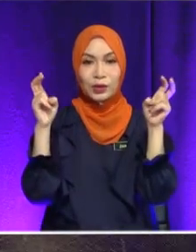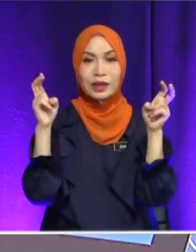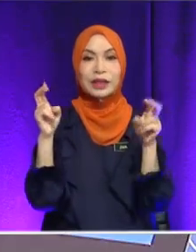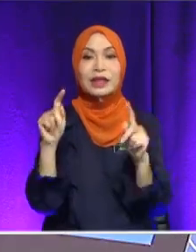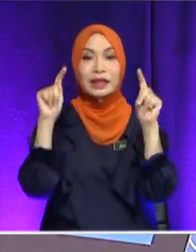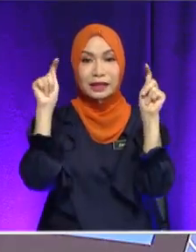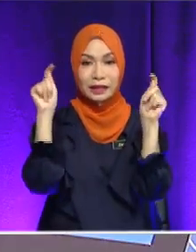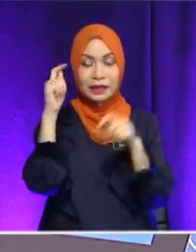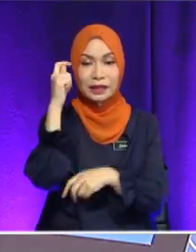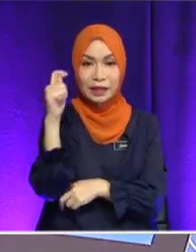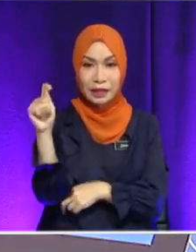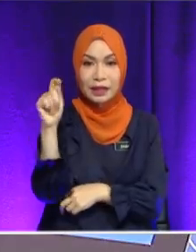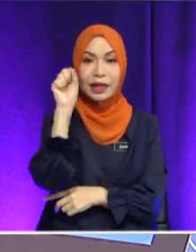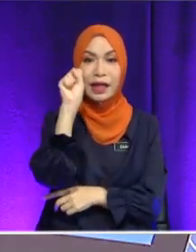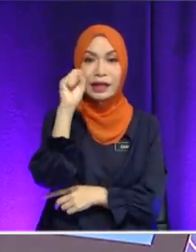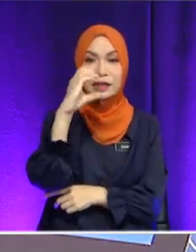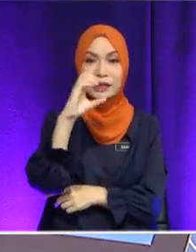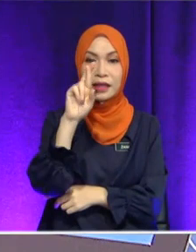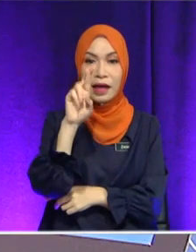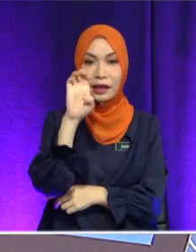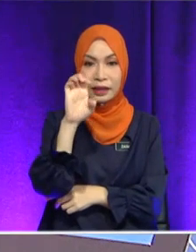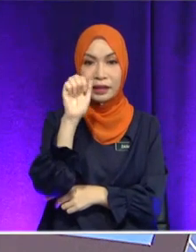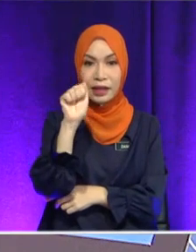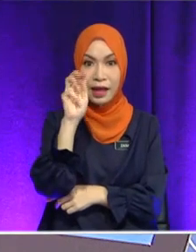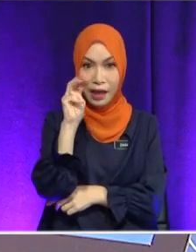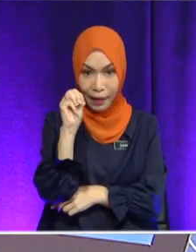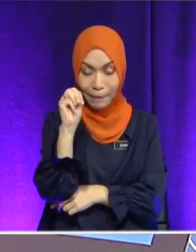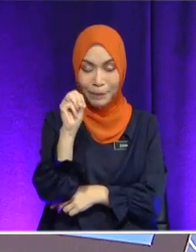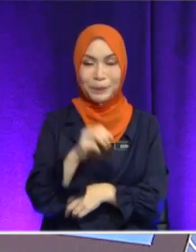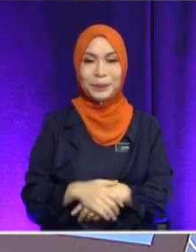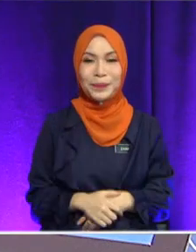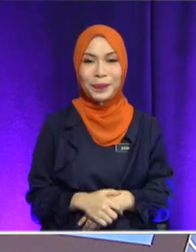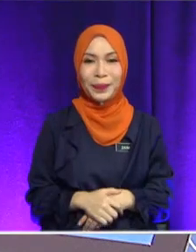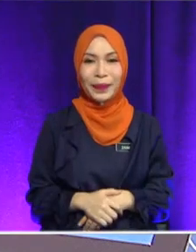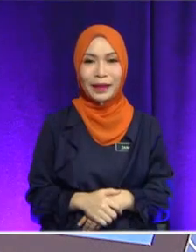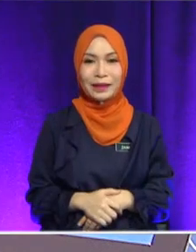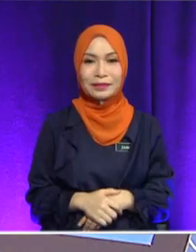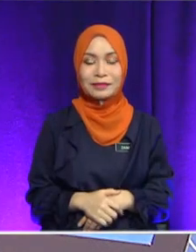gambar agak-agakkan Berapa nilai lukisan